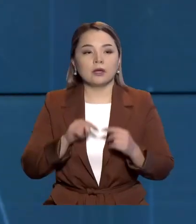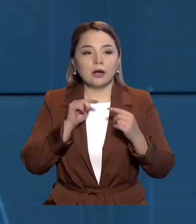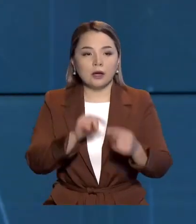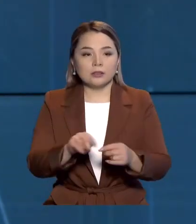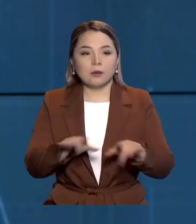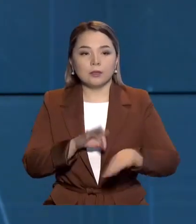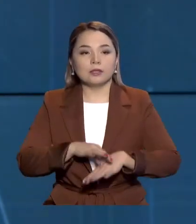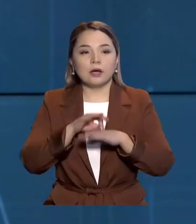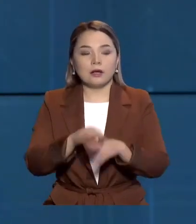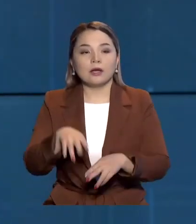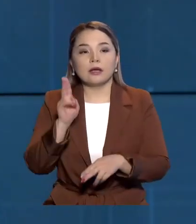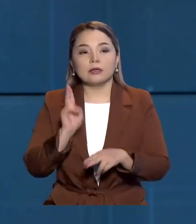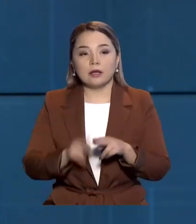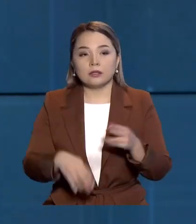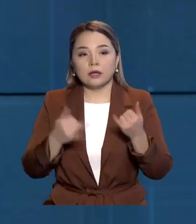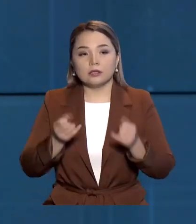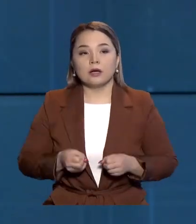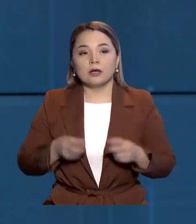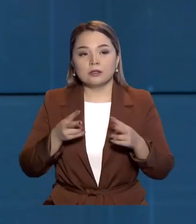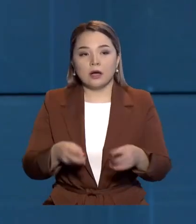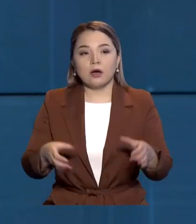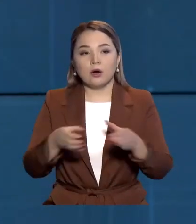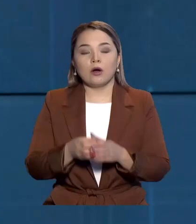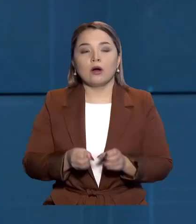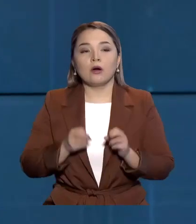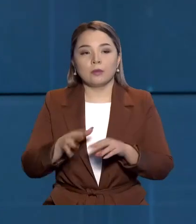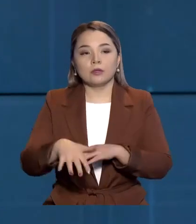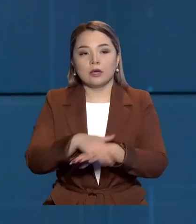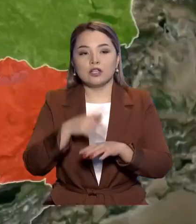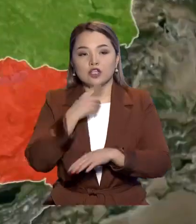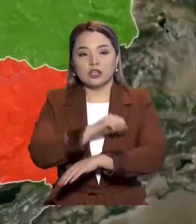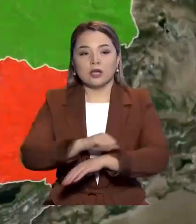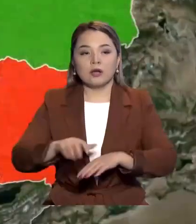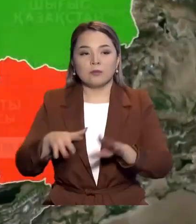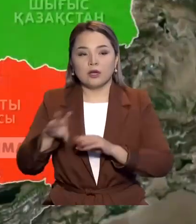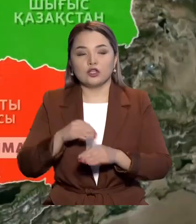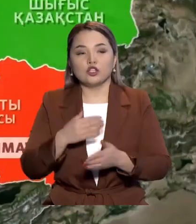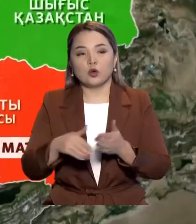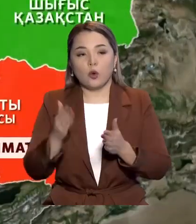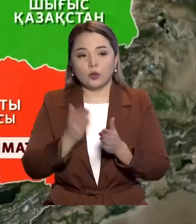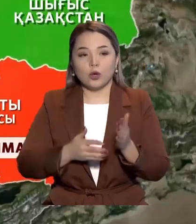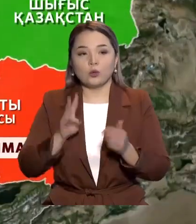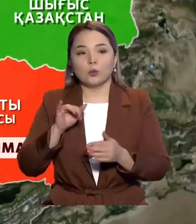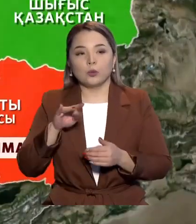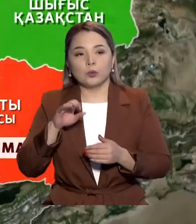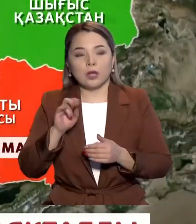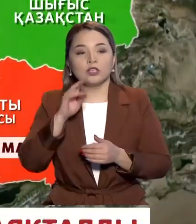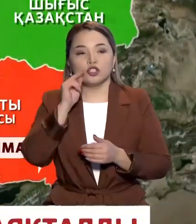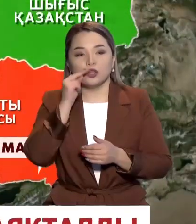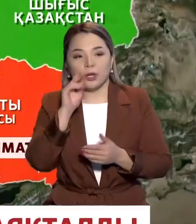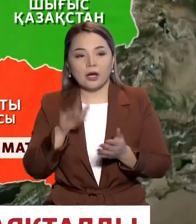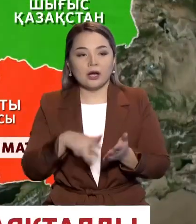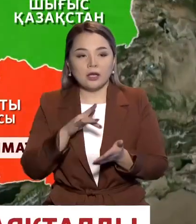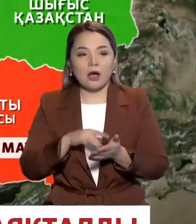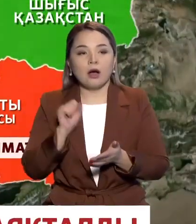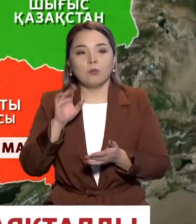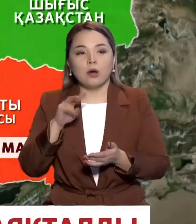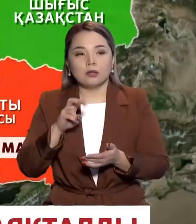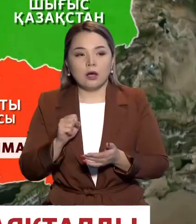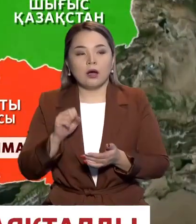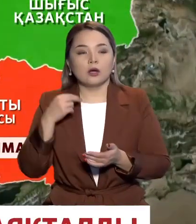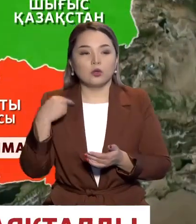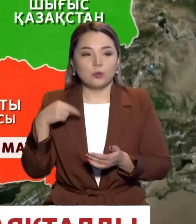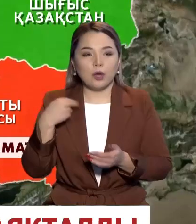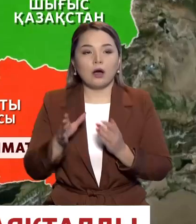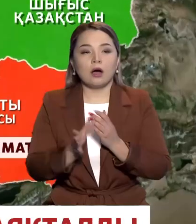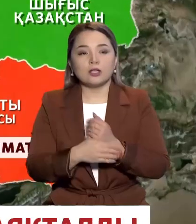қарсы операция аяқталды. Ланкестік қауіптің шекті қызыл деңгейі де жойылды. Бұлар Нұр-Сұлтан, Шымкент қалалары, Ақмола,